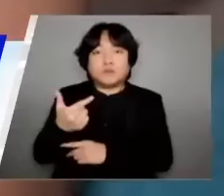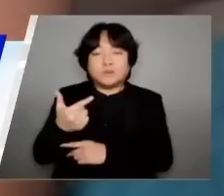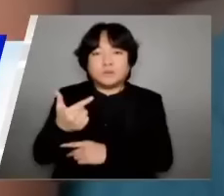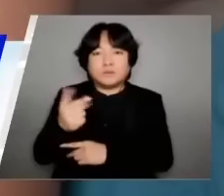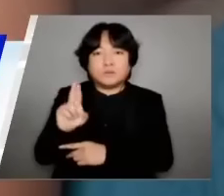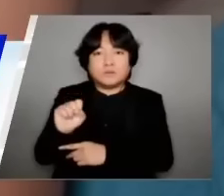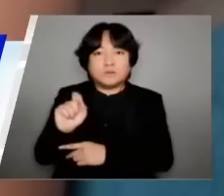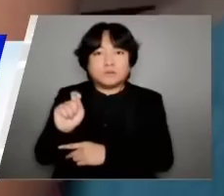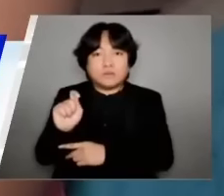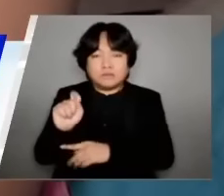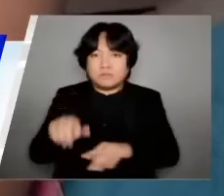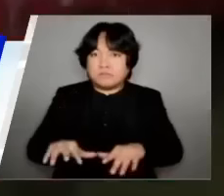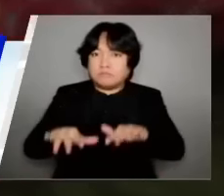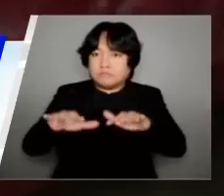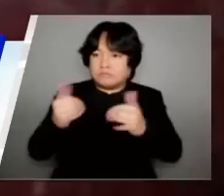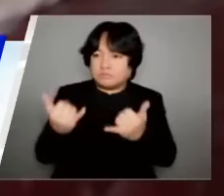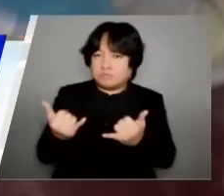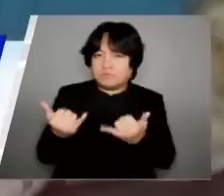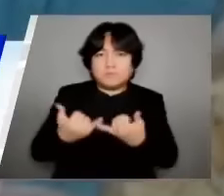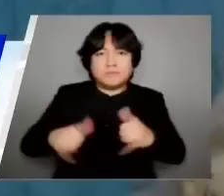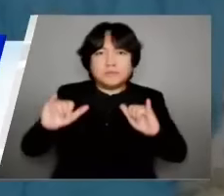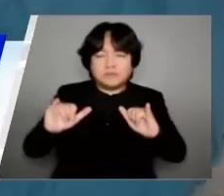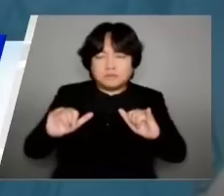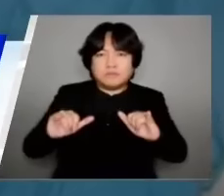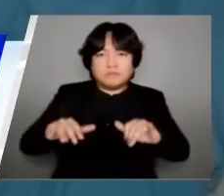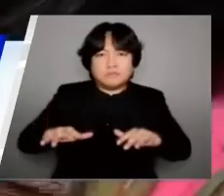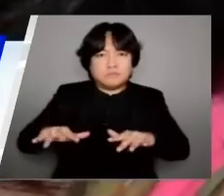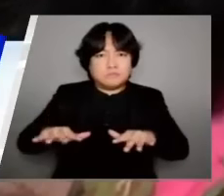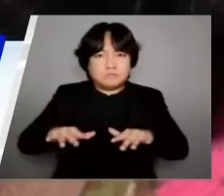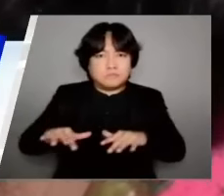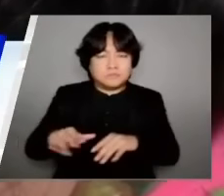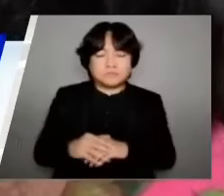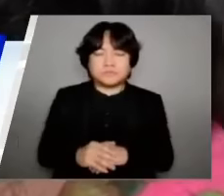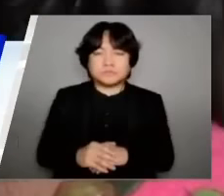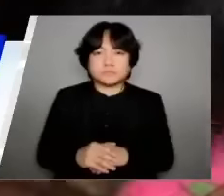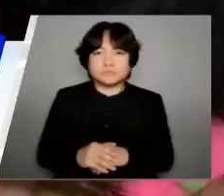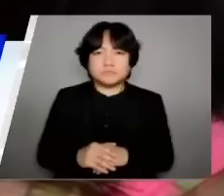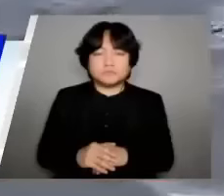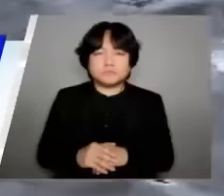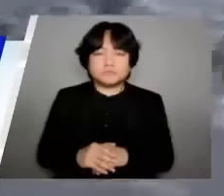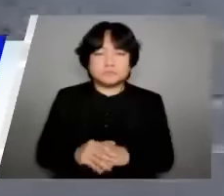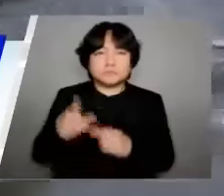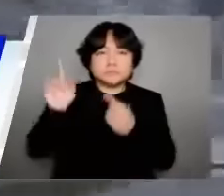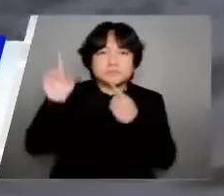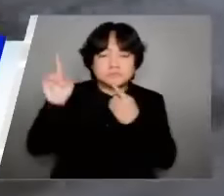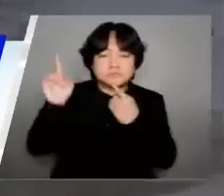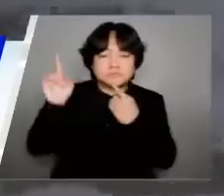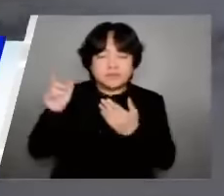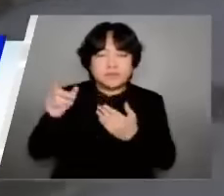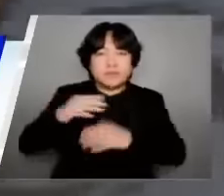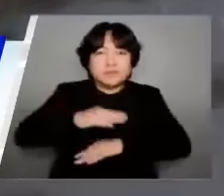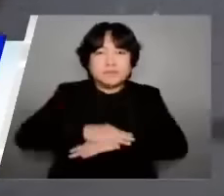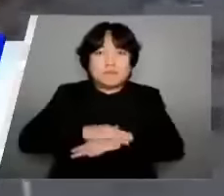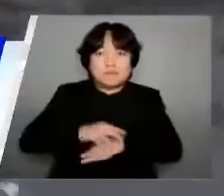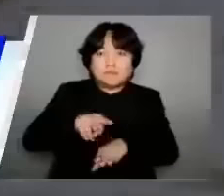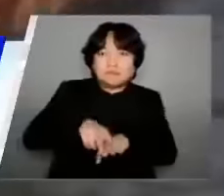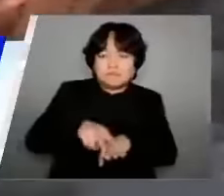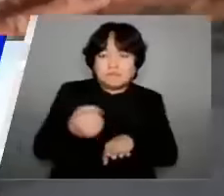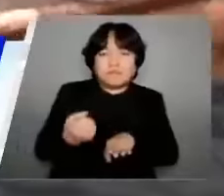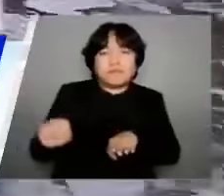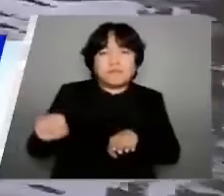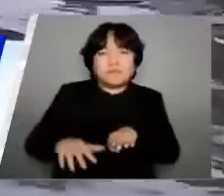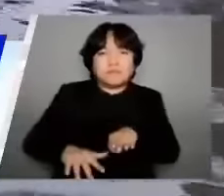Ay, talaga mahirap po. Buti na nga lang daw at hindi inaabot ang inihigaan niyang sofa. Sa kabila naman ng baha, maraming residente ang